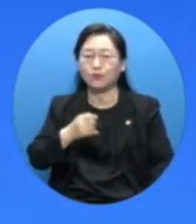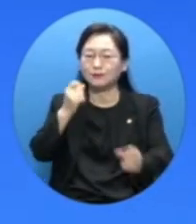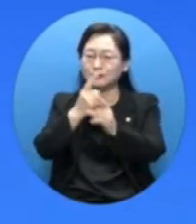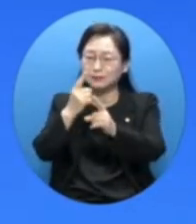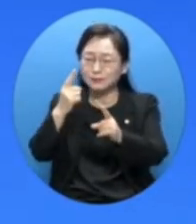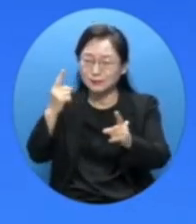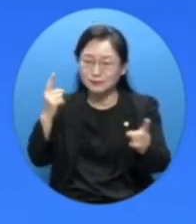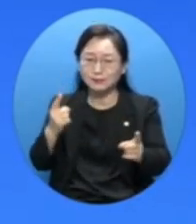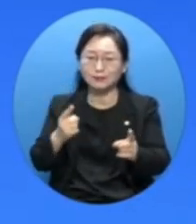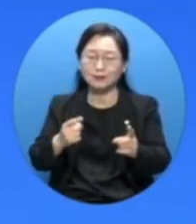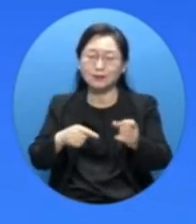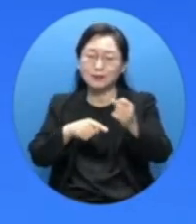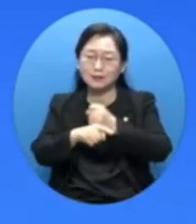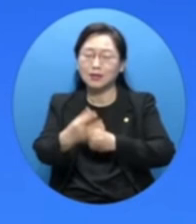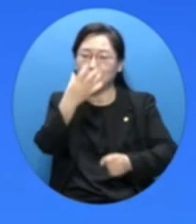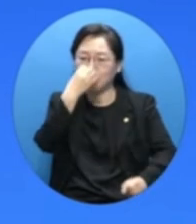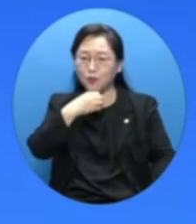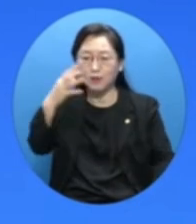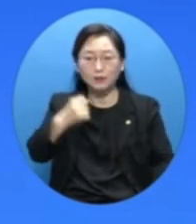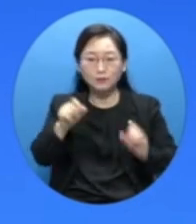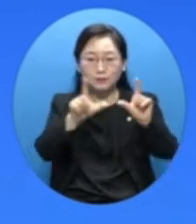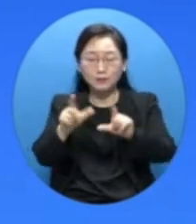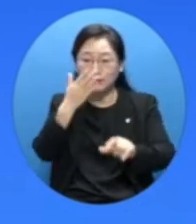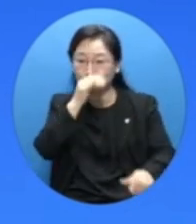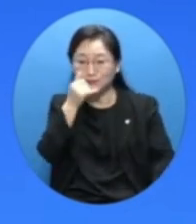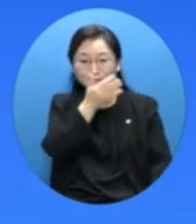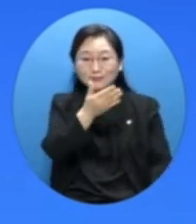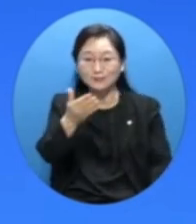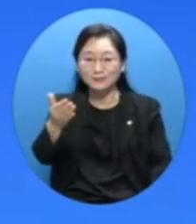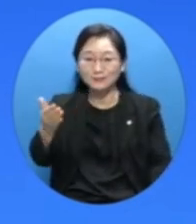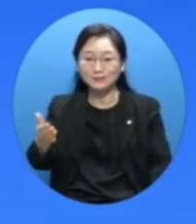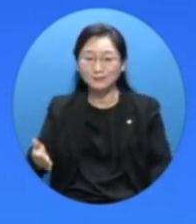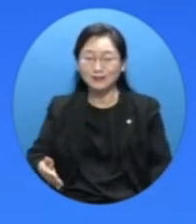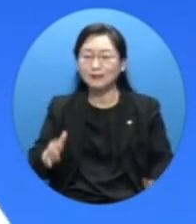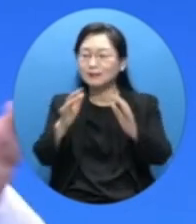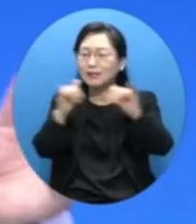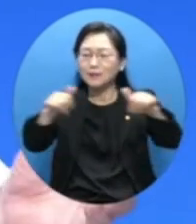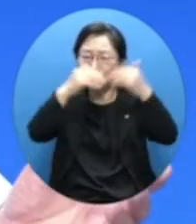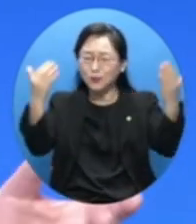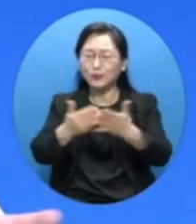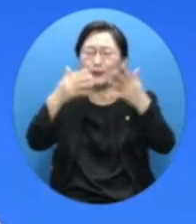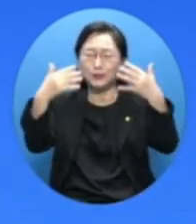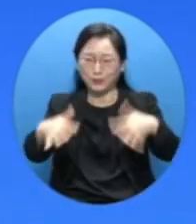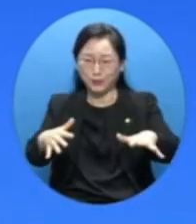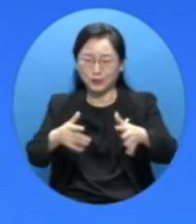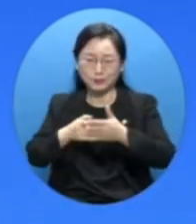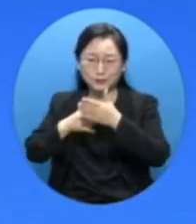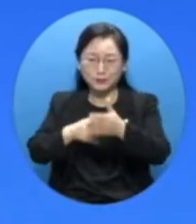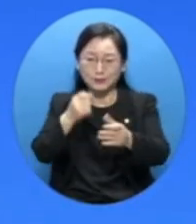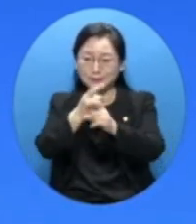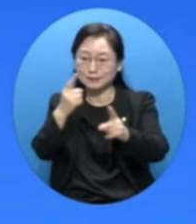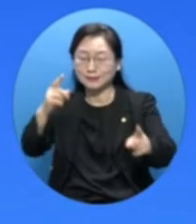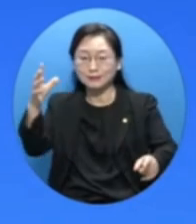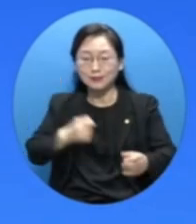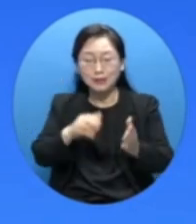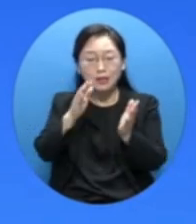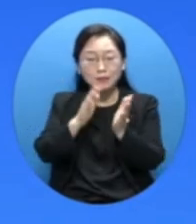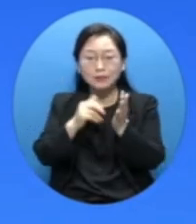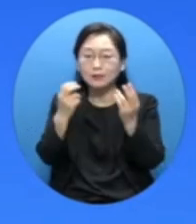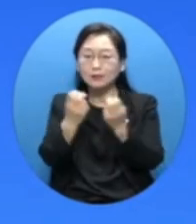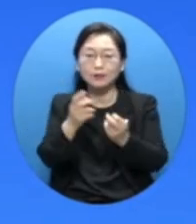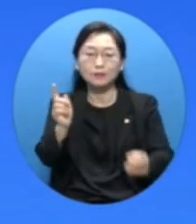삶, 의미있고 보람된 삶을 살아갈 수가 있겠습니까? 인간의 모든 연약함을 극복하고 승리의 삶을 사는 비결이 어디